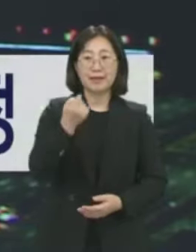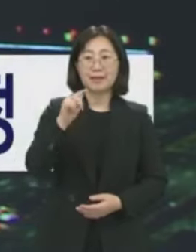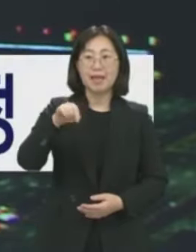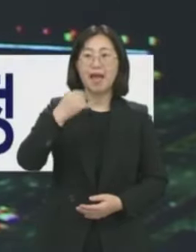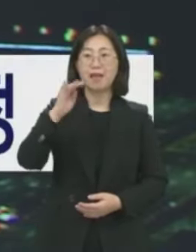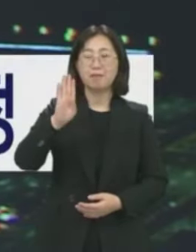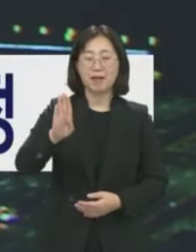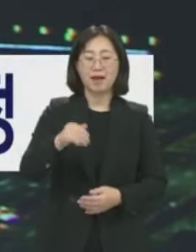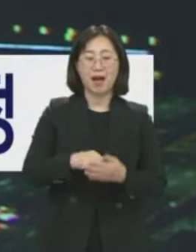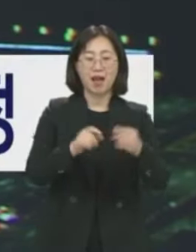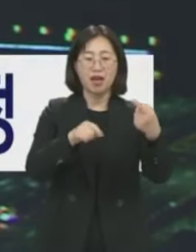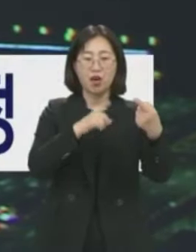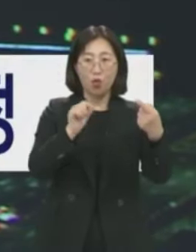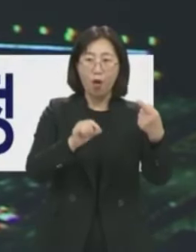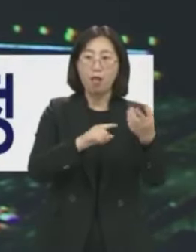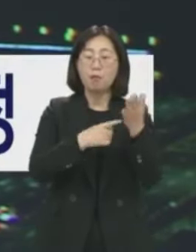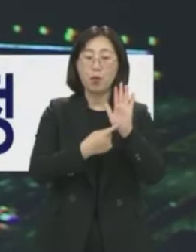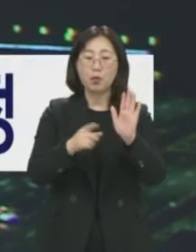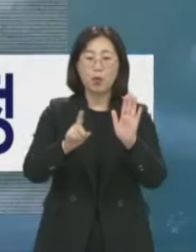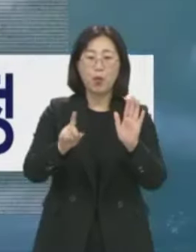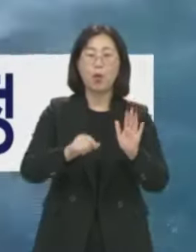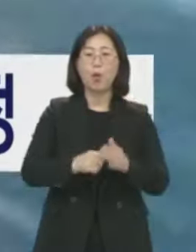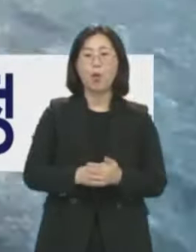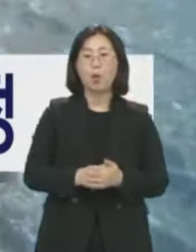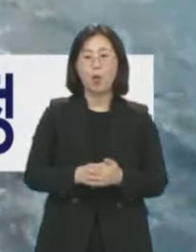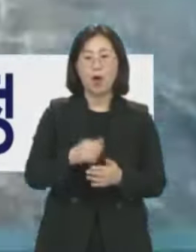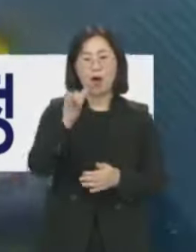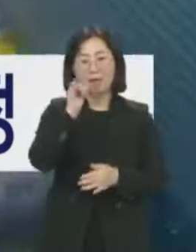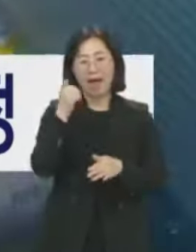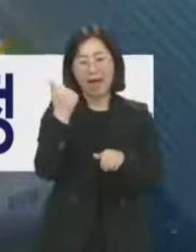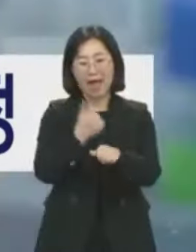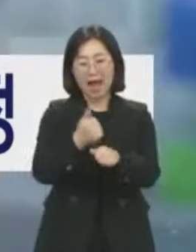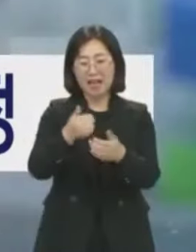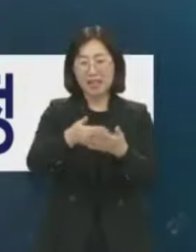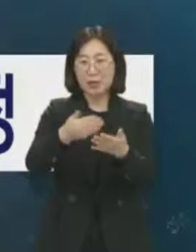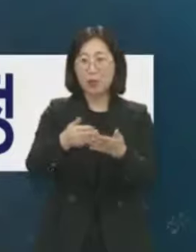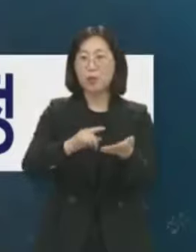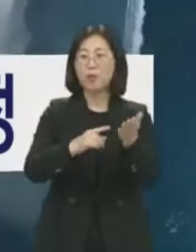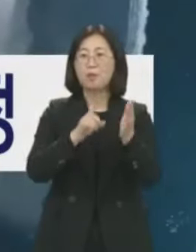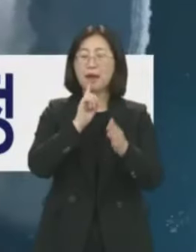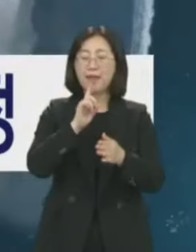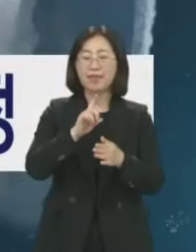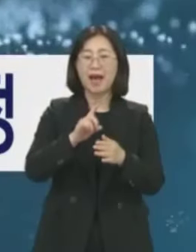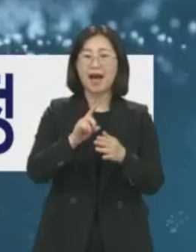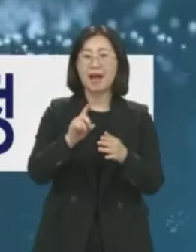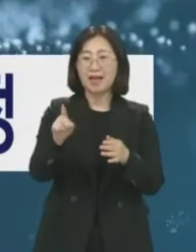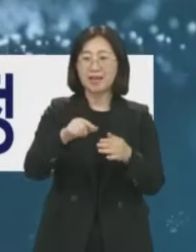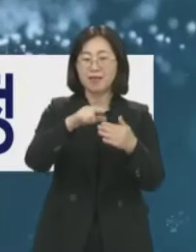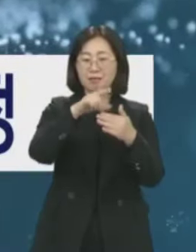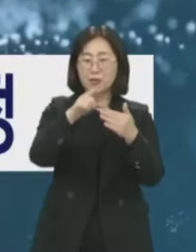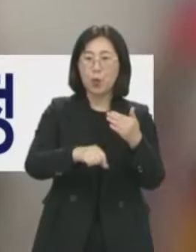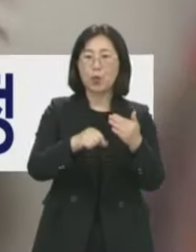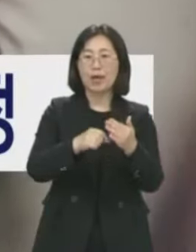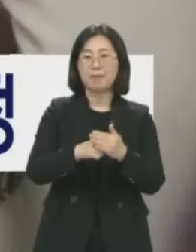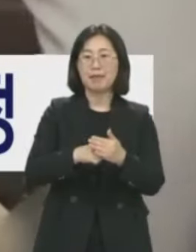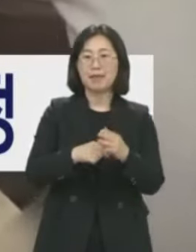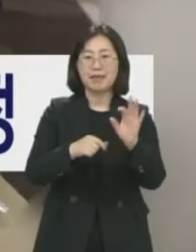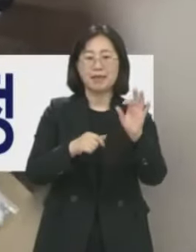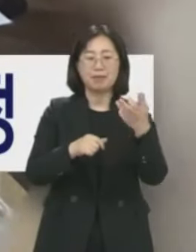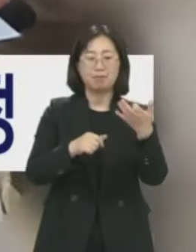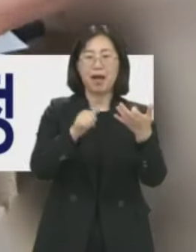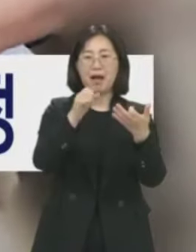TJB가 지난 1월 연속 보도한 최초 보고 마약 지도로 말한다가 한국조사연구학회가 주관하는